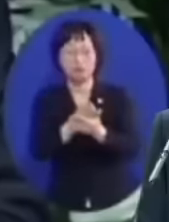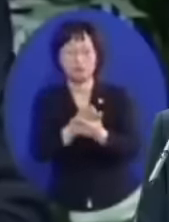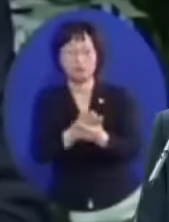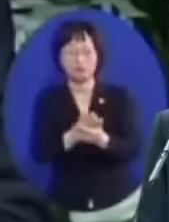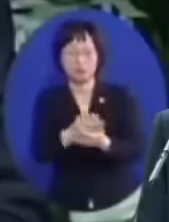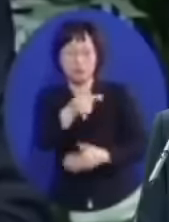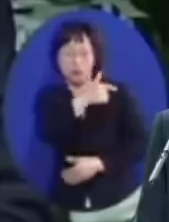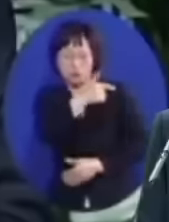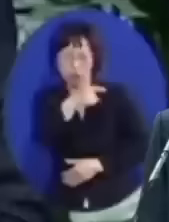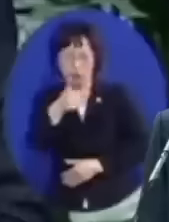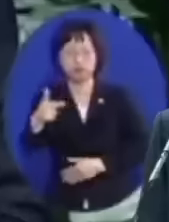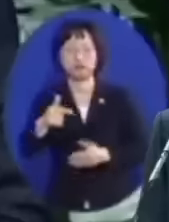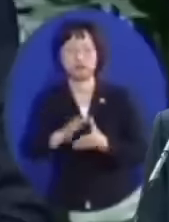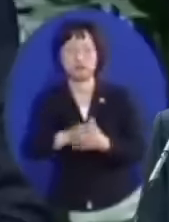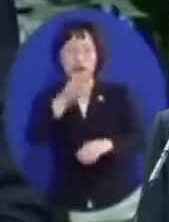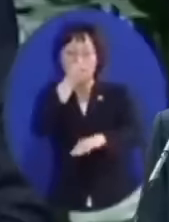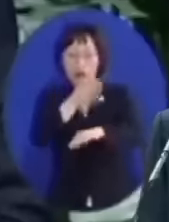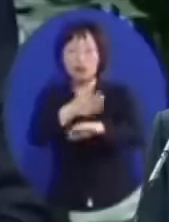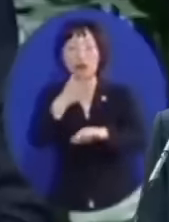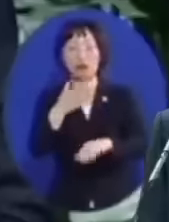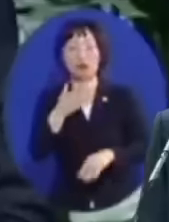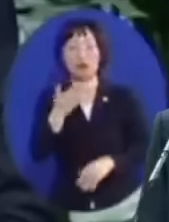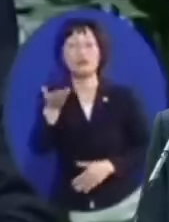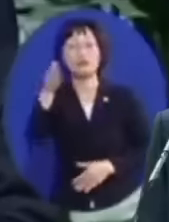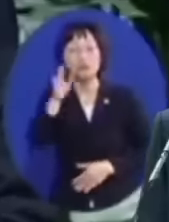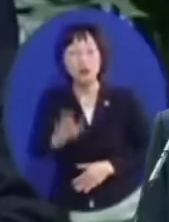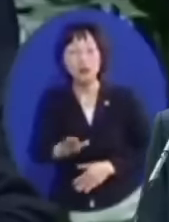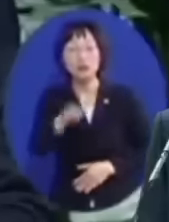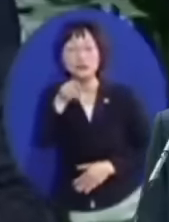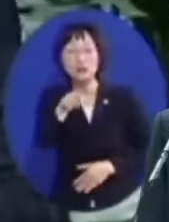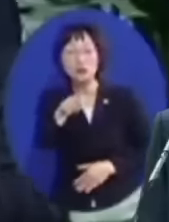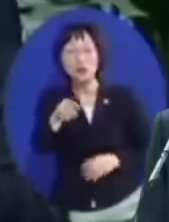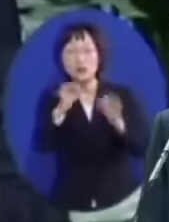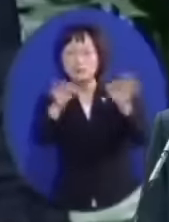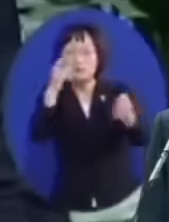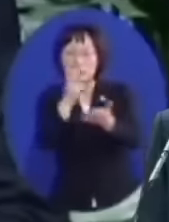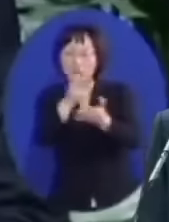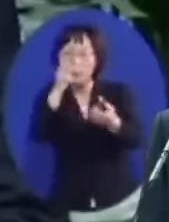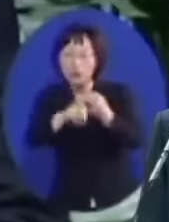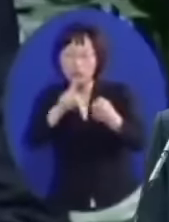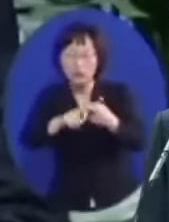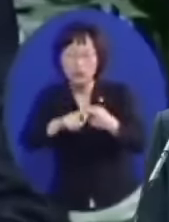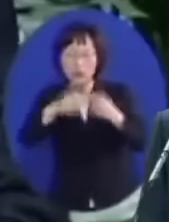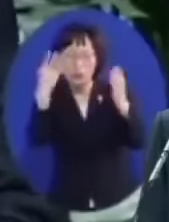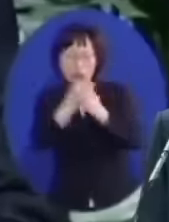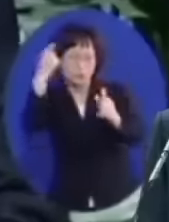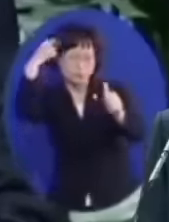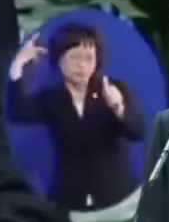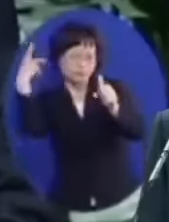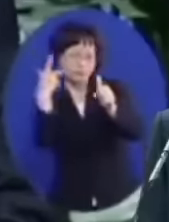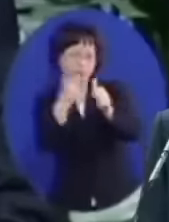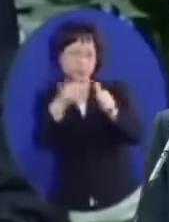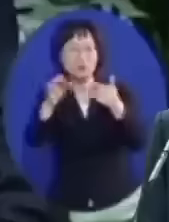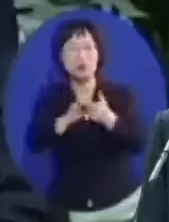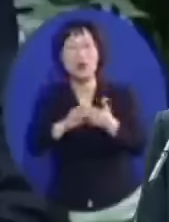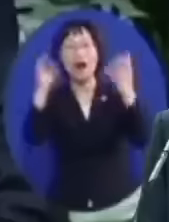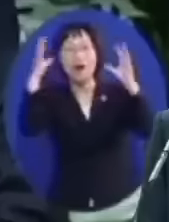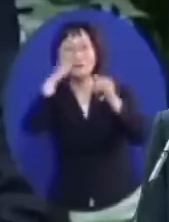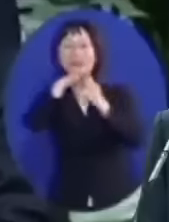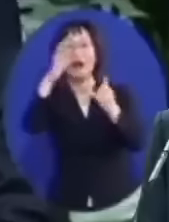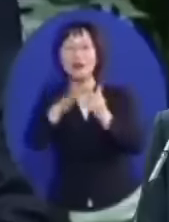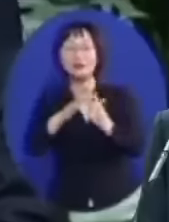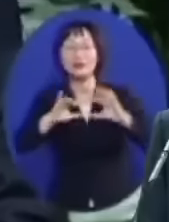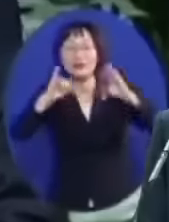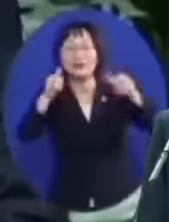대단히 간단한 것이지만은 이 십계명을 머릿속에 확 박아놓으면 어린아이가 이 세상을 살 때